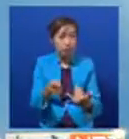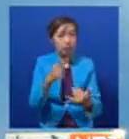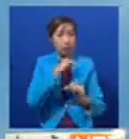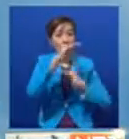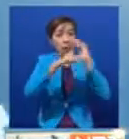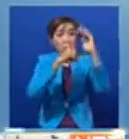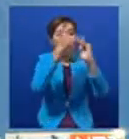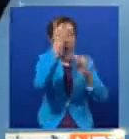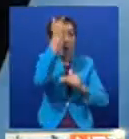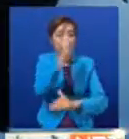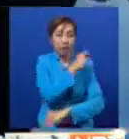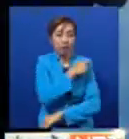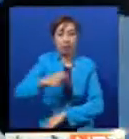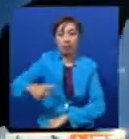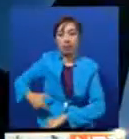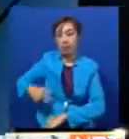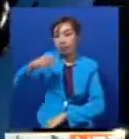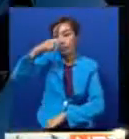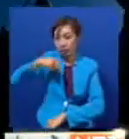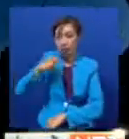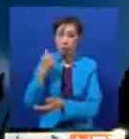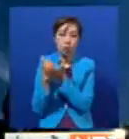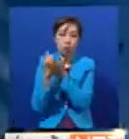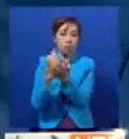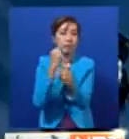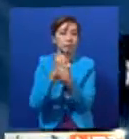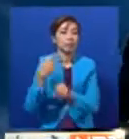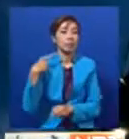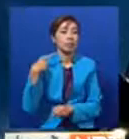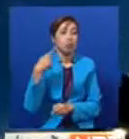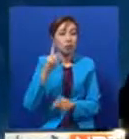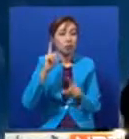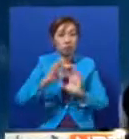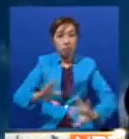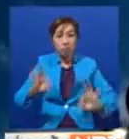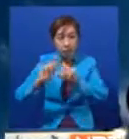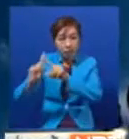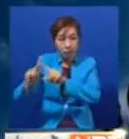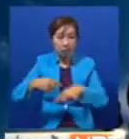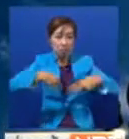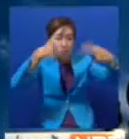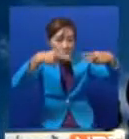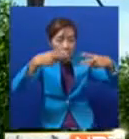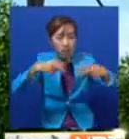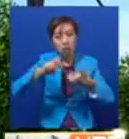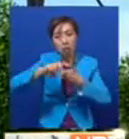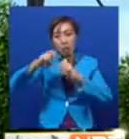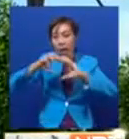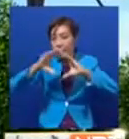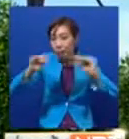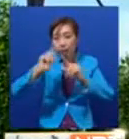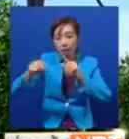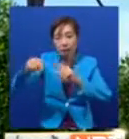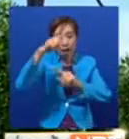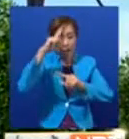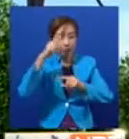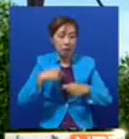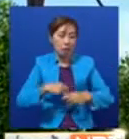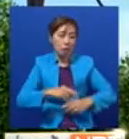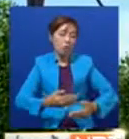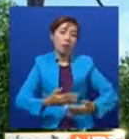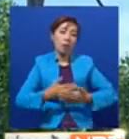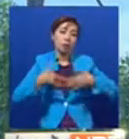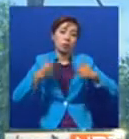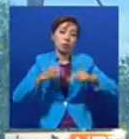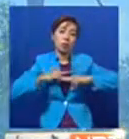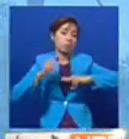ากษัตริย์ไทยที่ได้ทรงคุณูปการที่ยิ่งใหญ่ต่อประเทศชาติทั้งในยามรบและยามสงบโดยทรงเสียสละความสุขส่วนพระอง